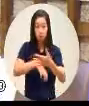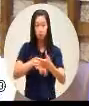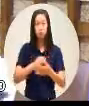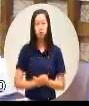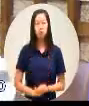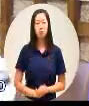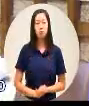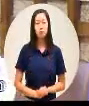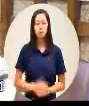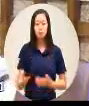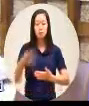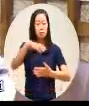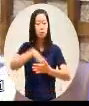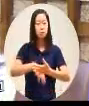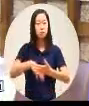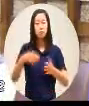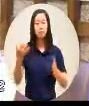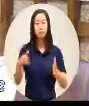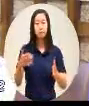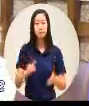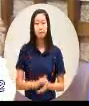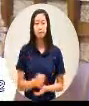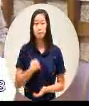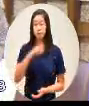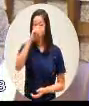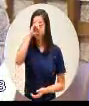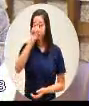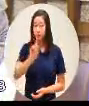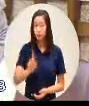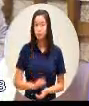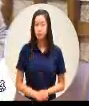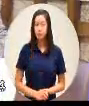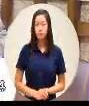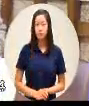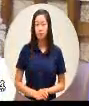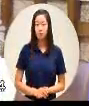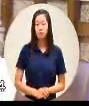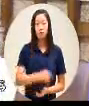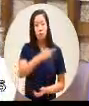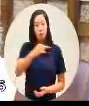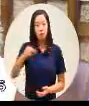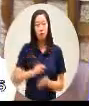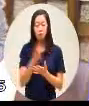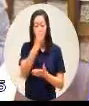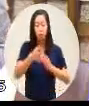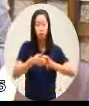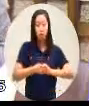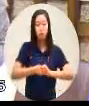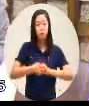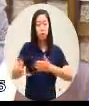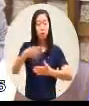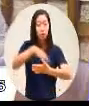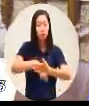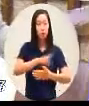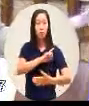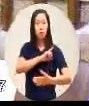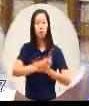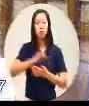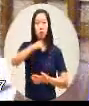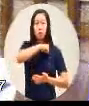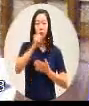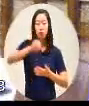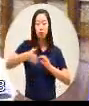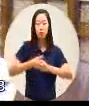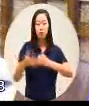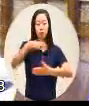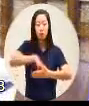有纳入进来了。那我是希望说，既然英检外边的我们都纳入进来，我们自己国家认可的我们没有纳入